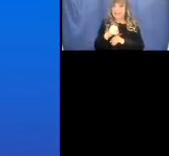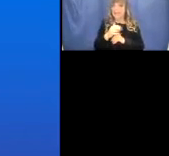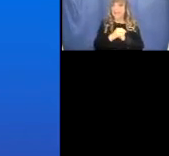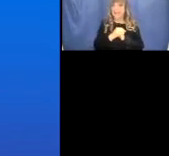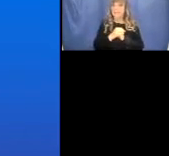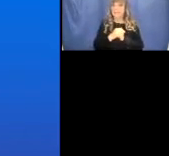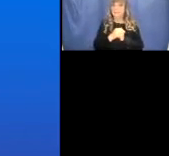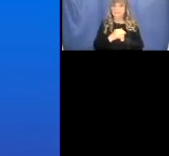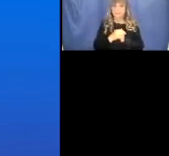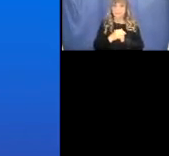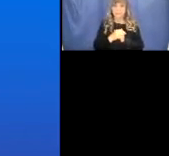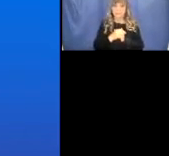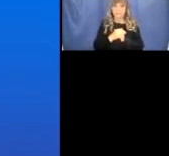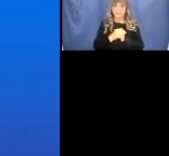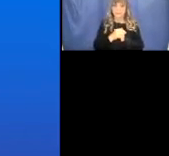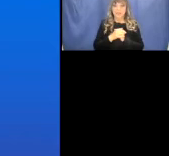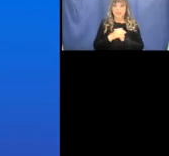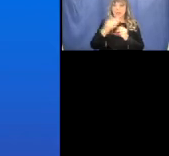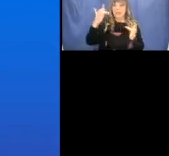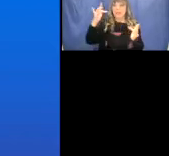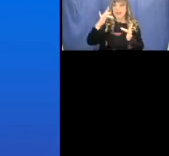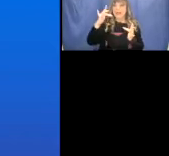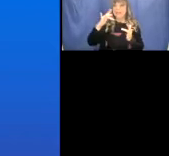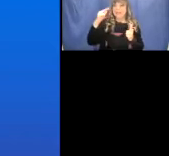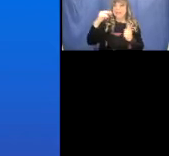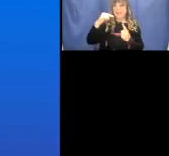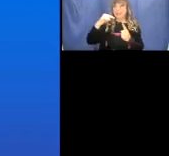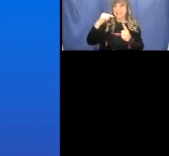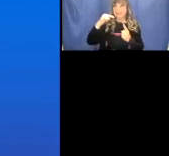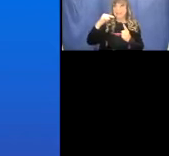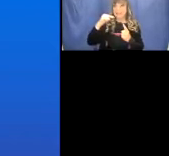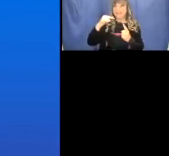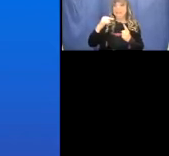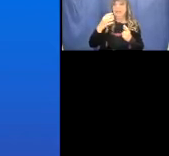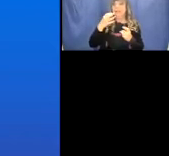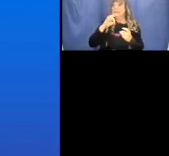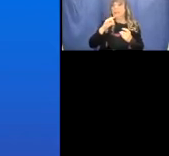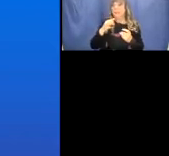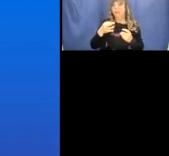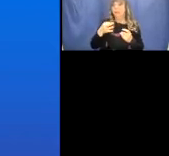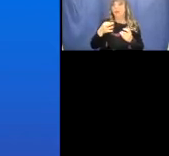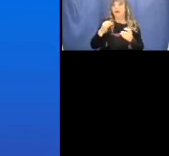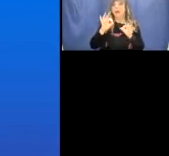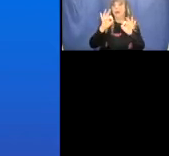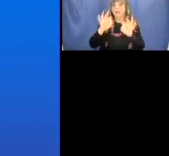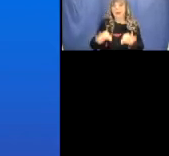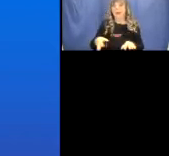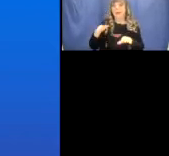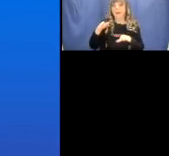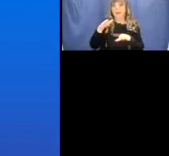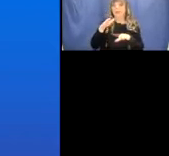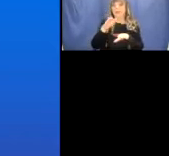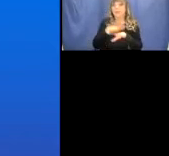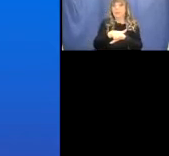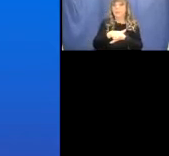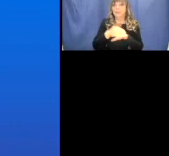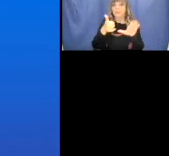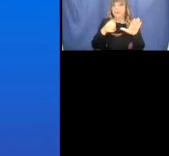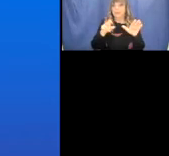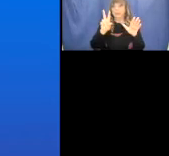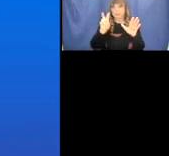diciamo assi che permettono sovrapposizione ogni 180 120 ei 60 gradi